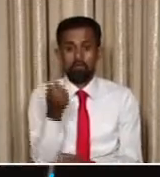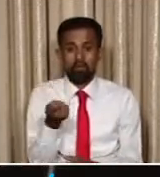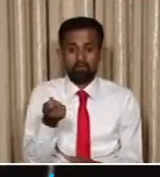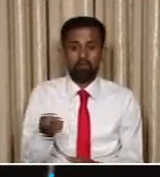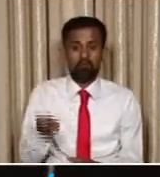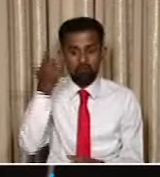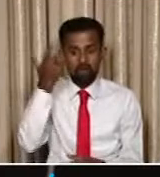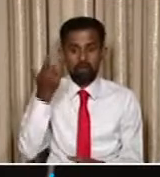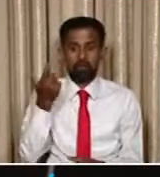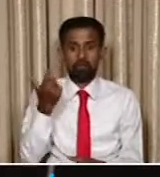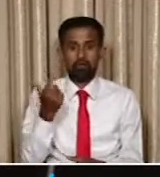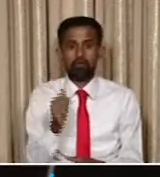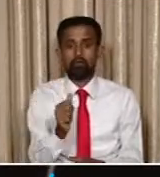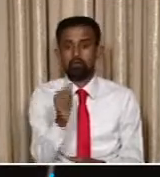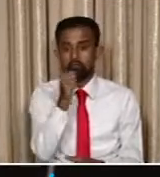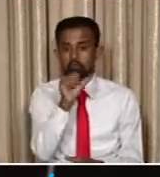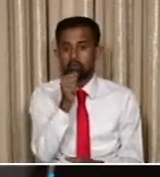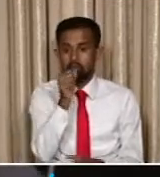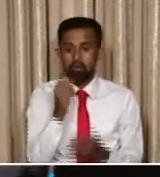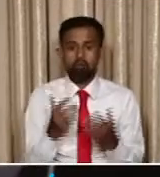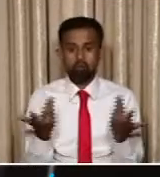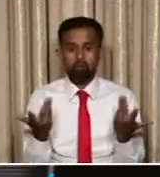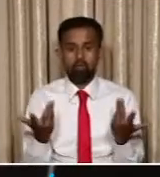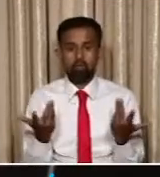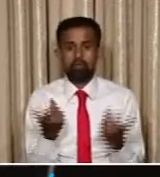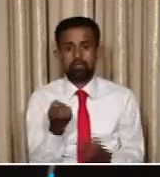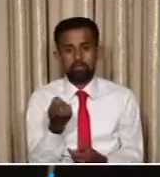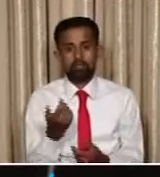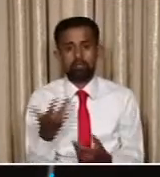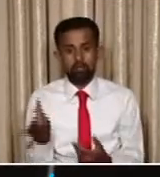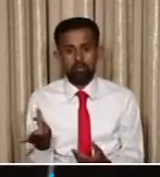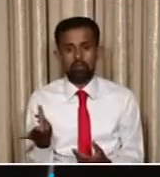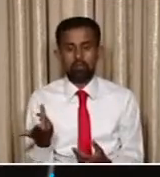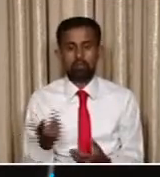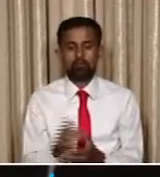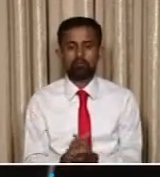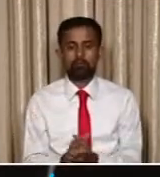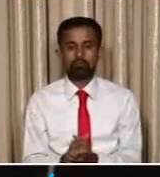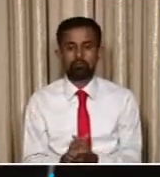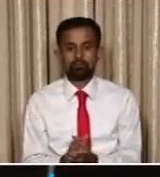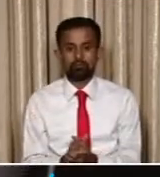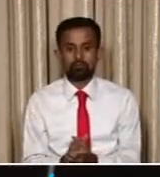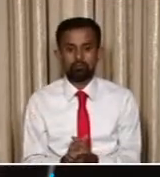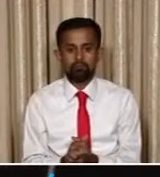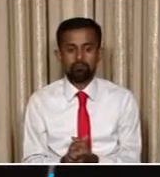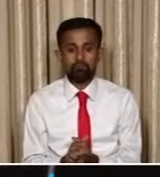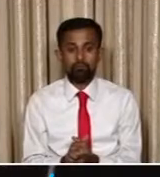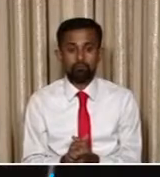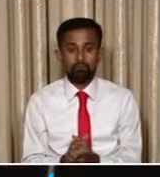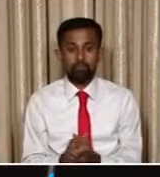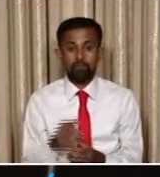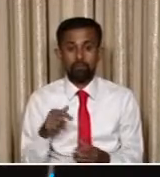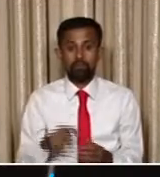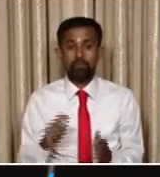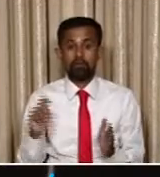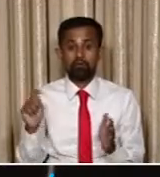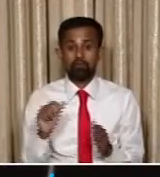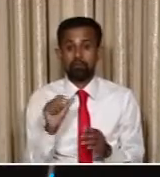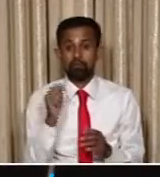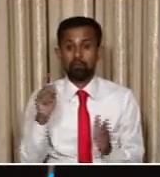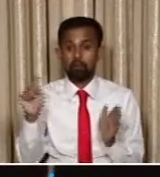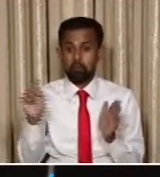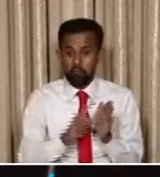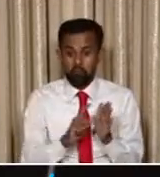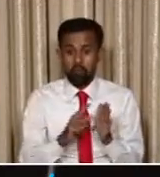ගාන මිනිසුන්ට බොන්න බෑ. මිනිසුන්ට බොන්න සල්ලි නෑ ඒවා. ඒකෙන් වෙන්නේ රෙවෙනියු එක නැති වෙනවා සුරාබදු එකට.